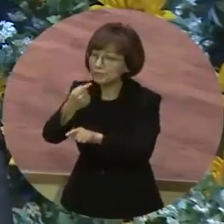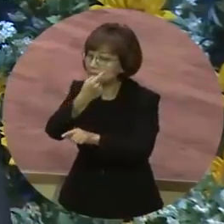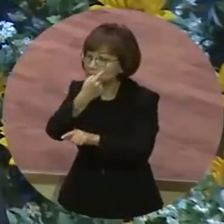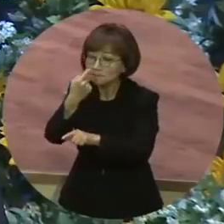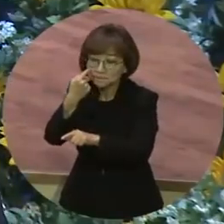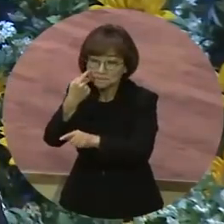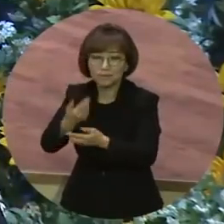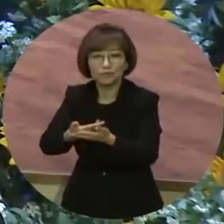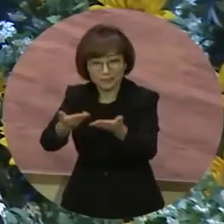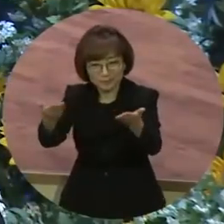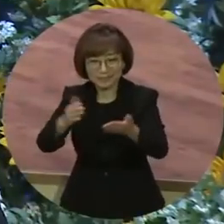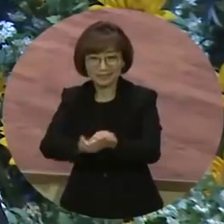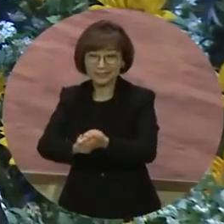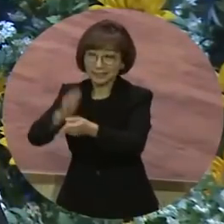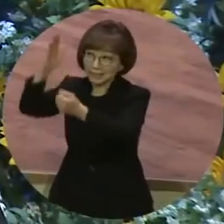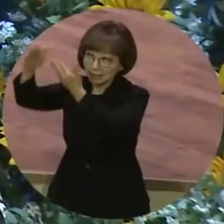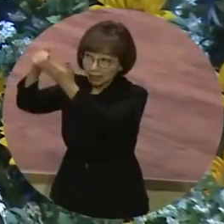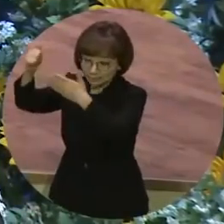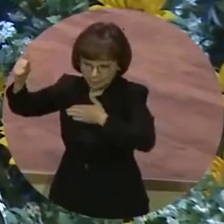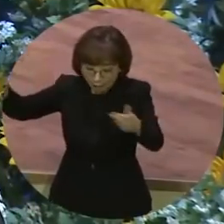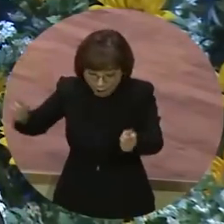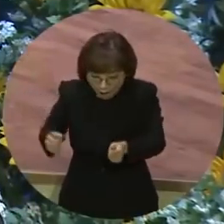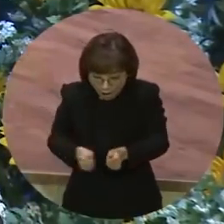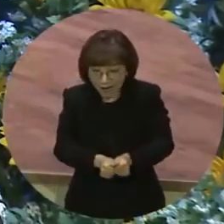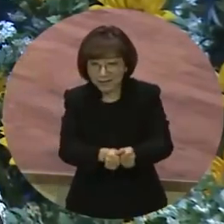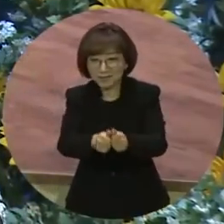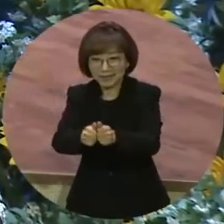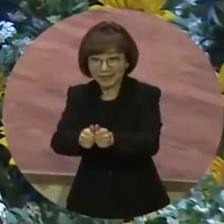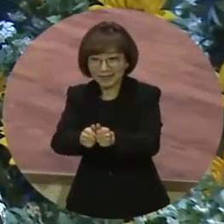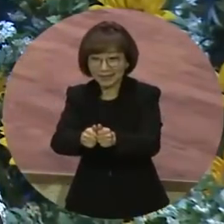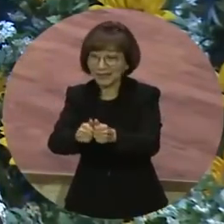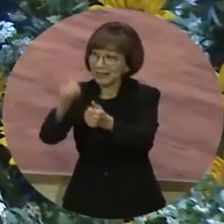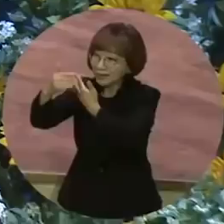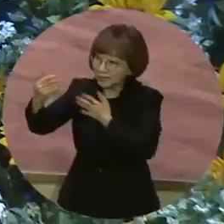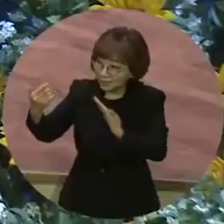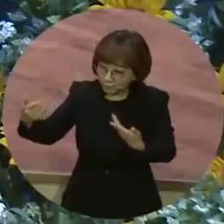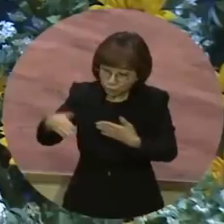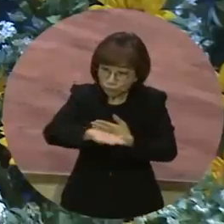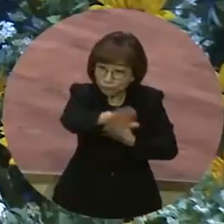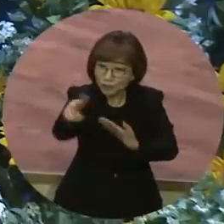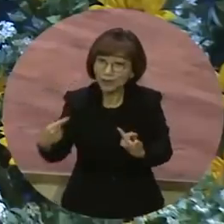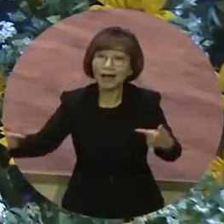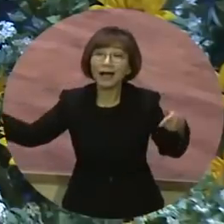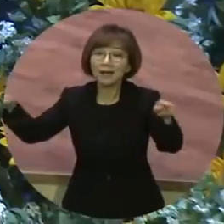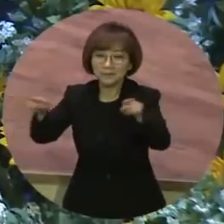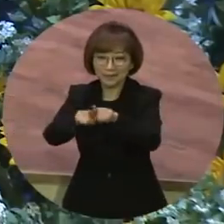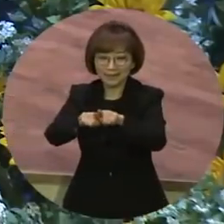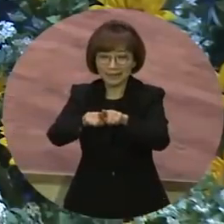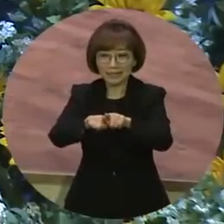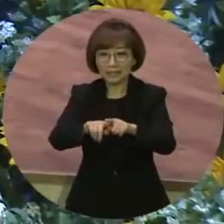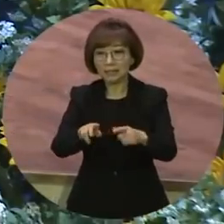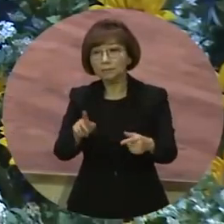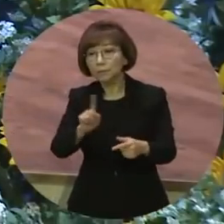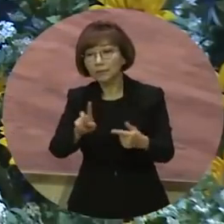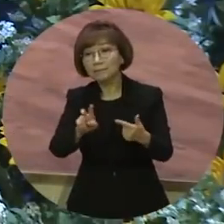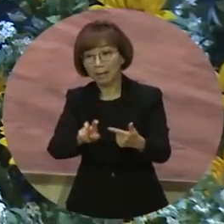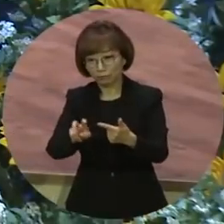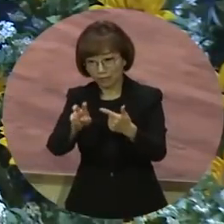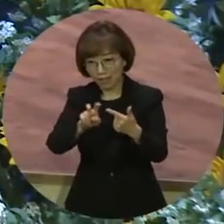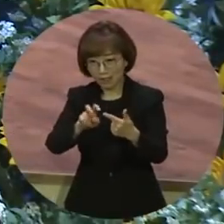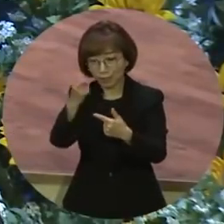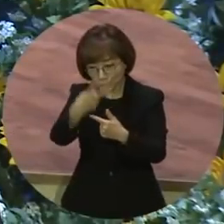위드 함께. 그래서 뭡니까? 하나님 함께 하시는 임마누엘. 그래서 원리스. 아멘. 이것이 이루어지는 겁니다.